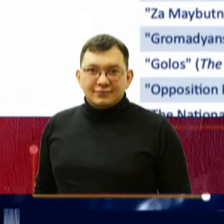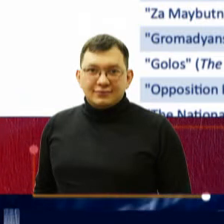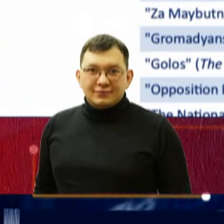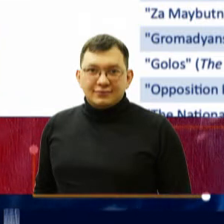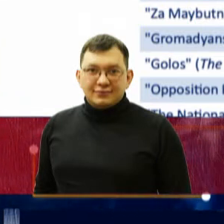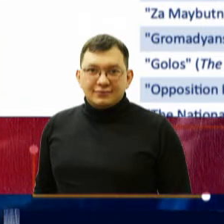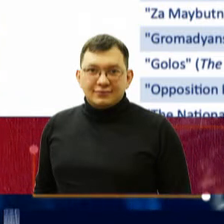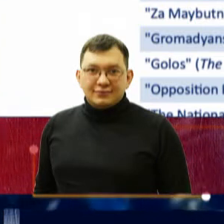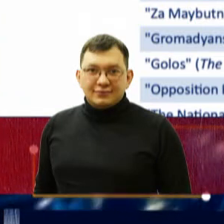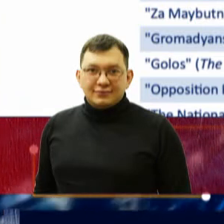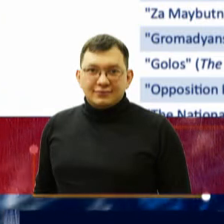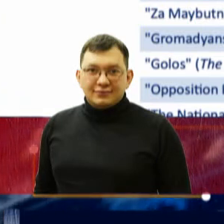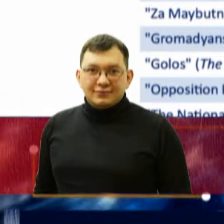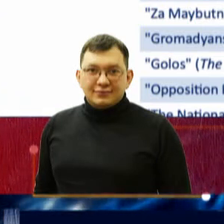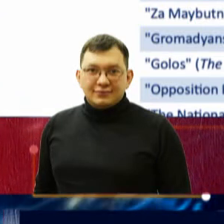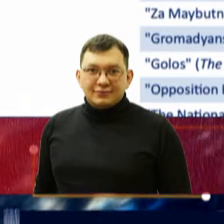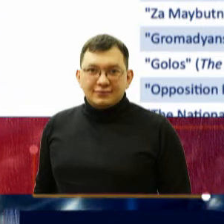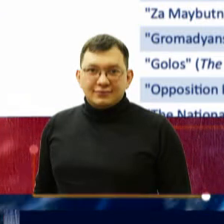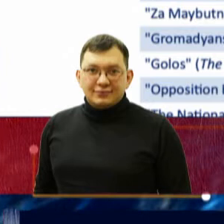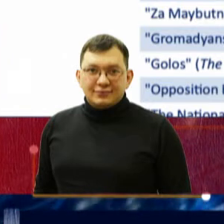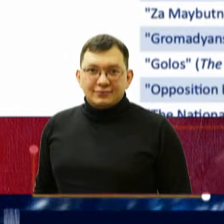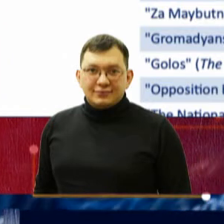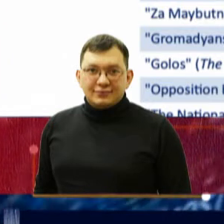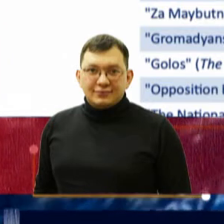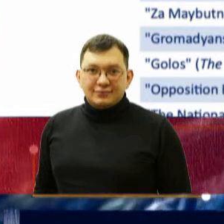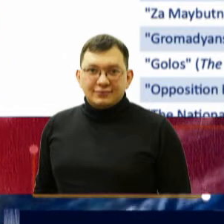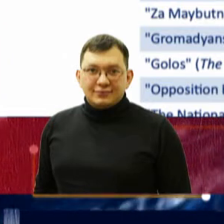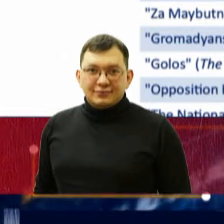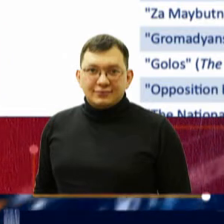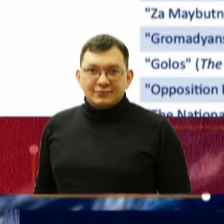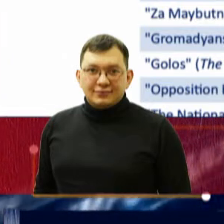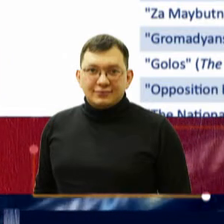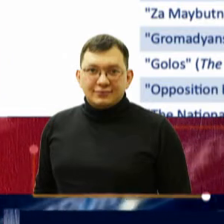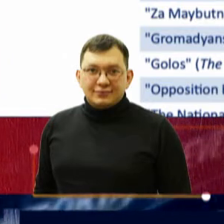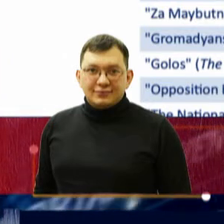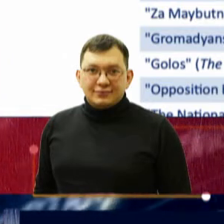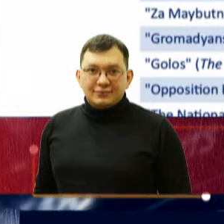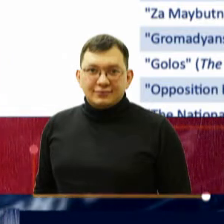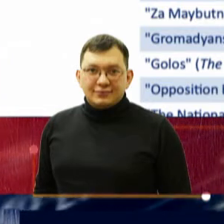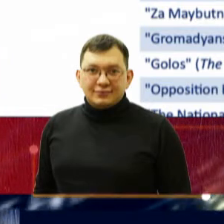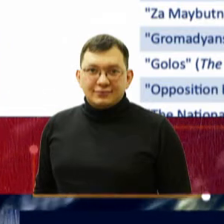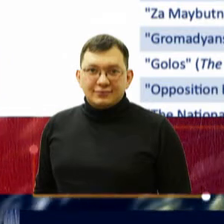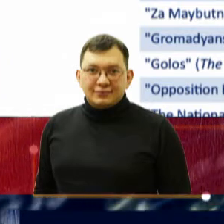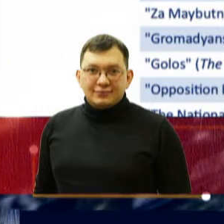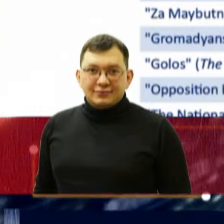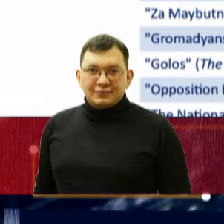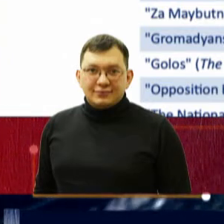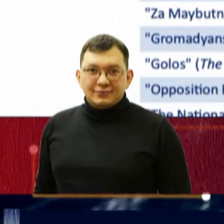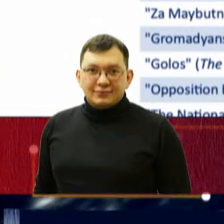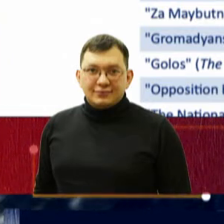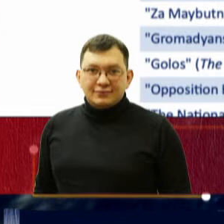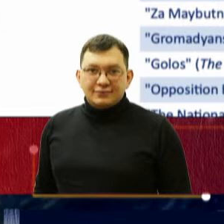лише поспівчувати таким партіям, що вони не змогли цих людей загітувати, не змогли зробити так, аби люди повірили в те,